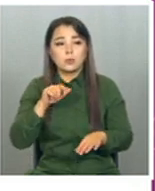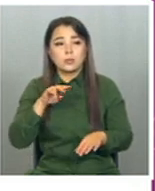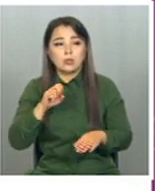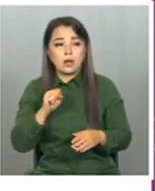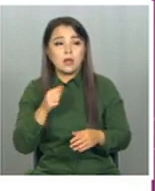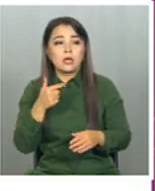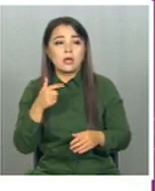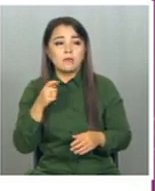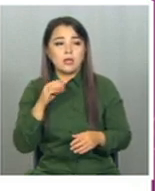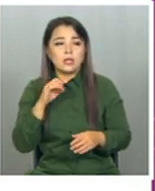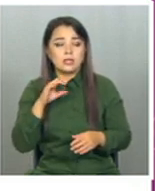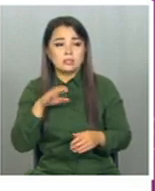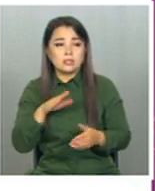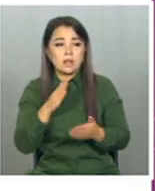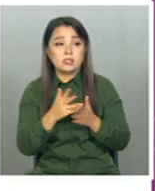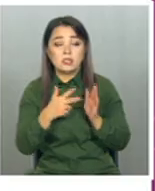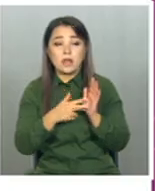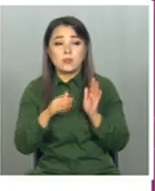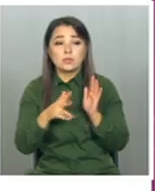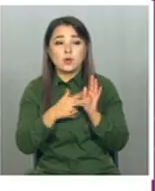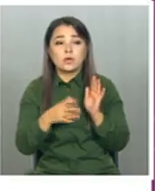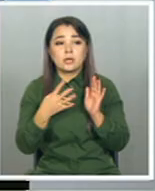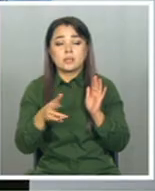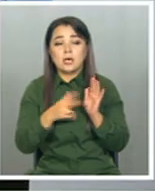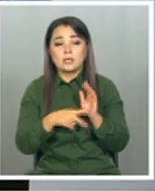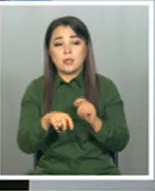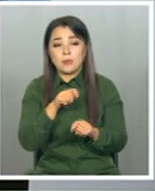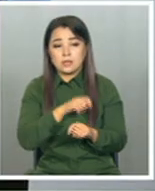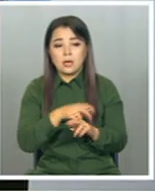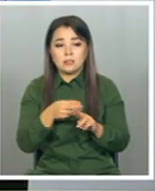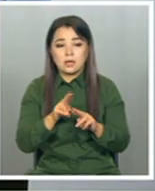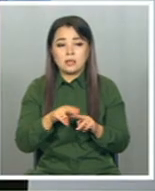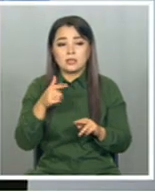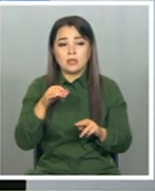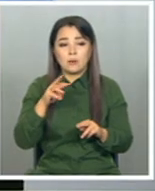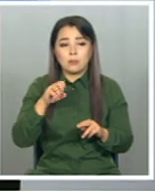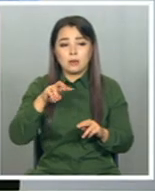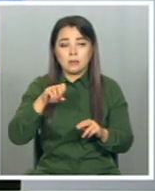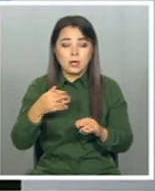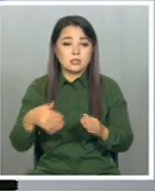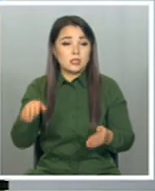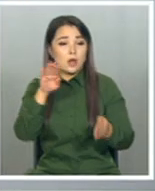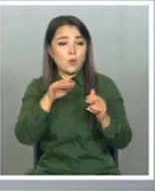Эверест 8848 метр осы Гималай тауында орналасқан.